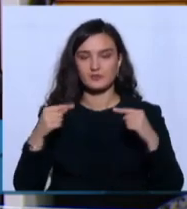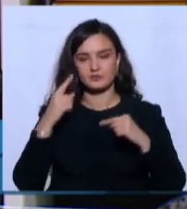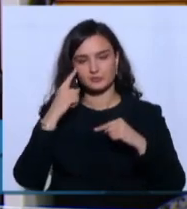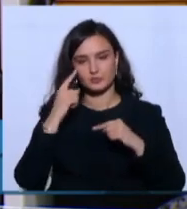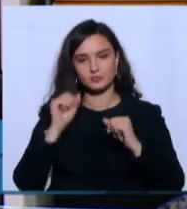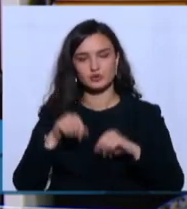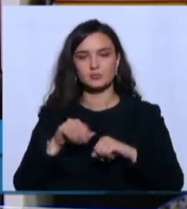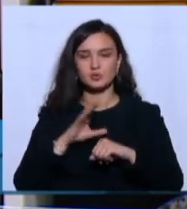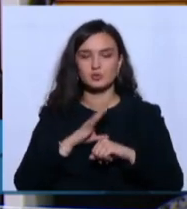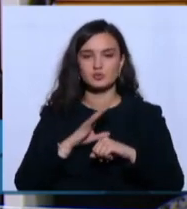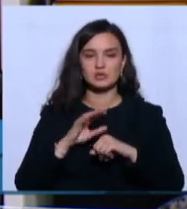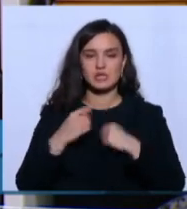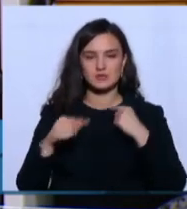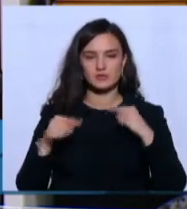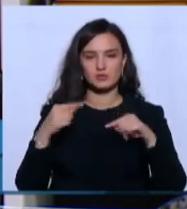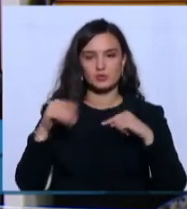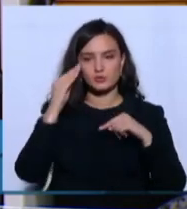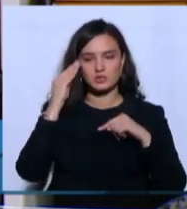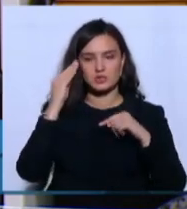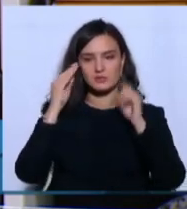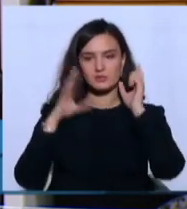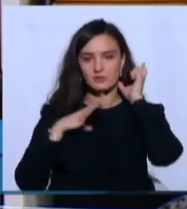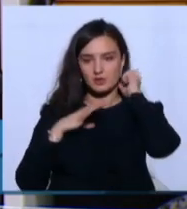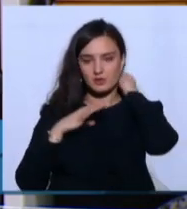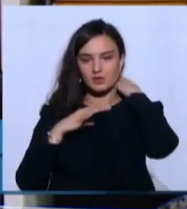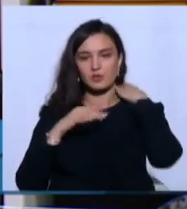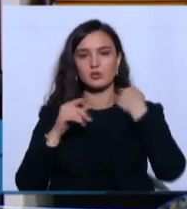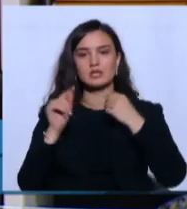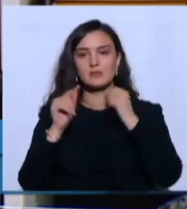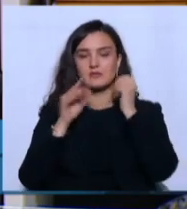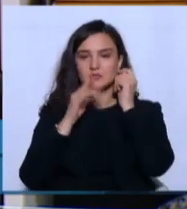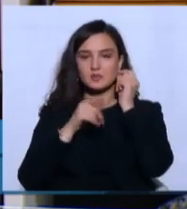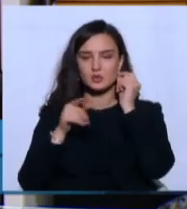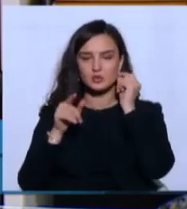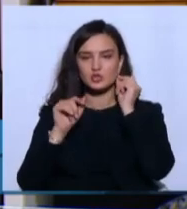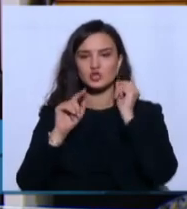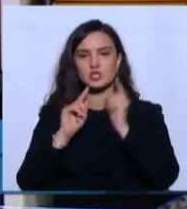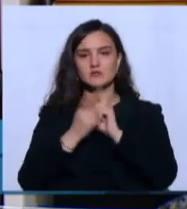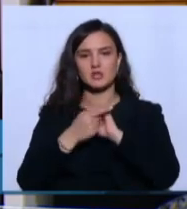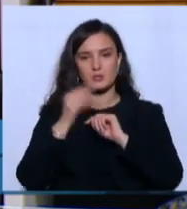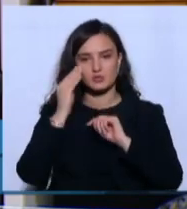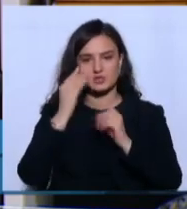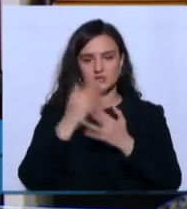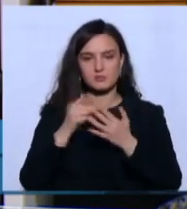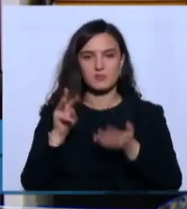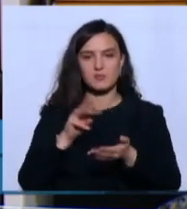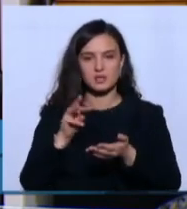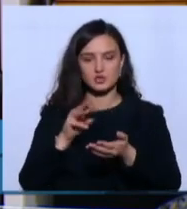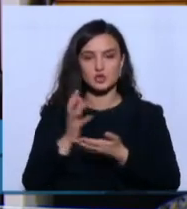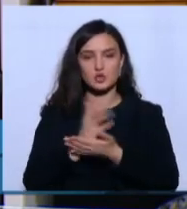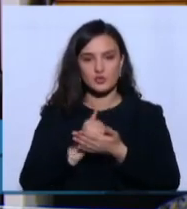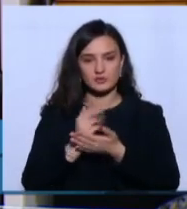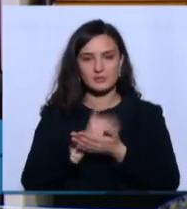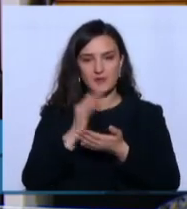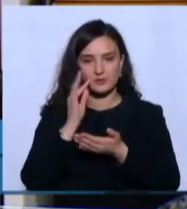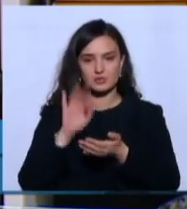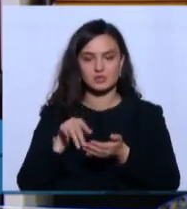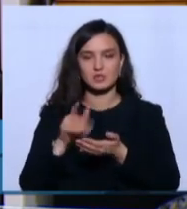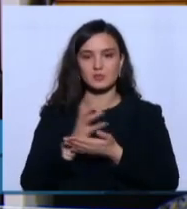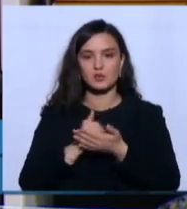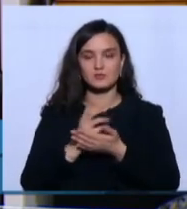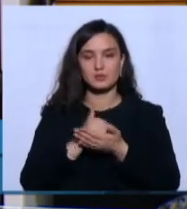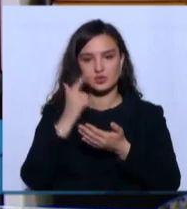ფიქრობდით, შეიძლება განსხვავებული მოსაზრებები იყო თებერვლის პერიოდში, შეიცვალა მოსაზრებები მარტში, ანუ გროვდება გამოცდილება,